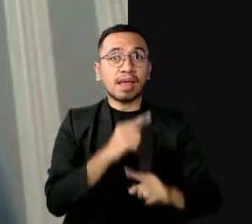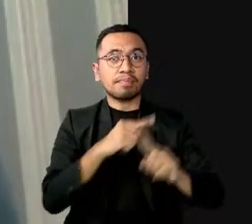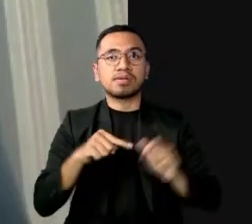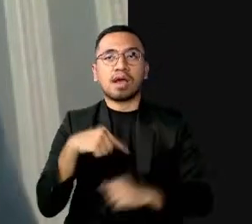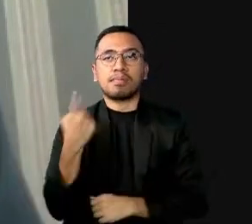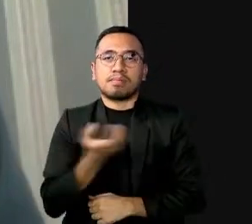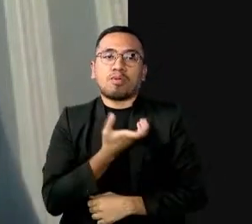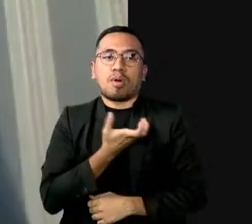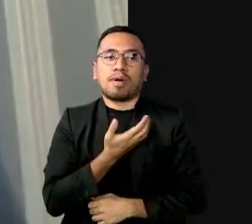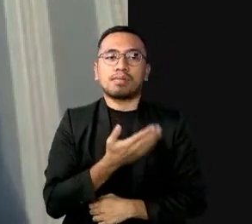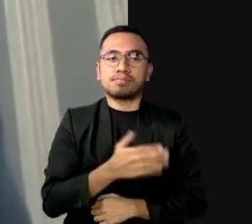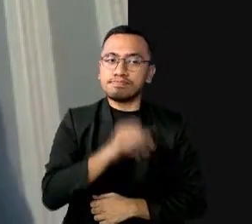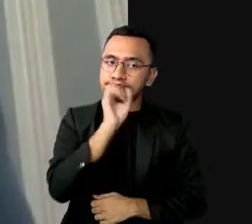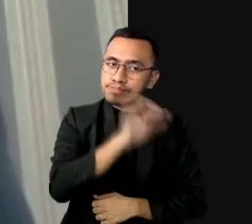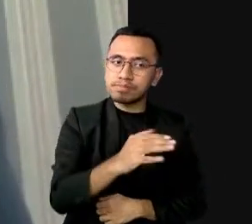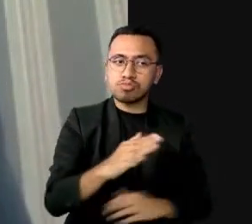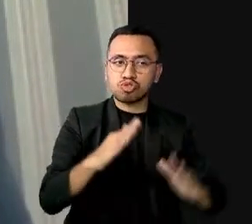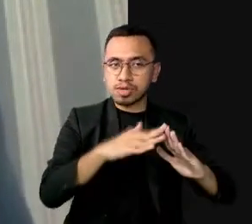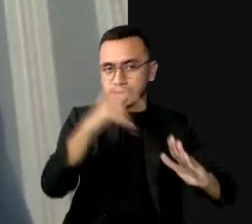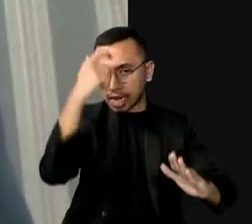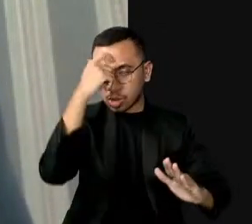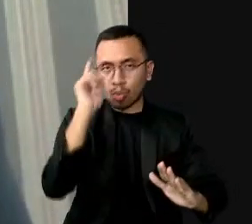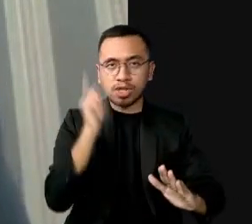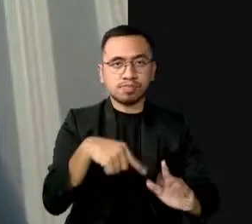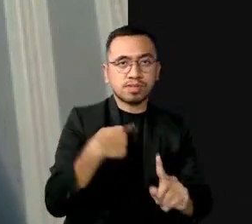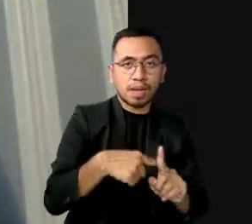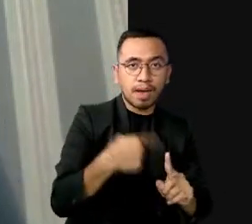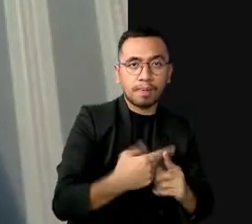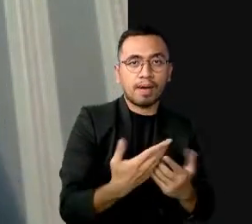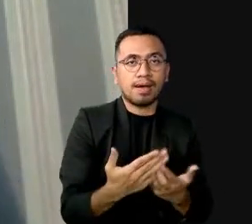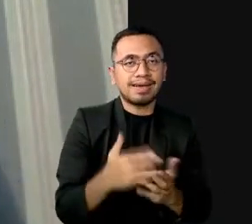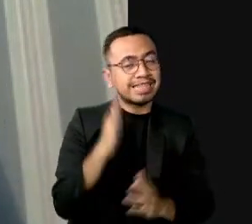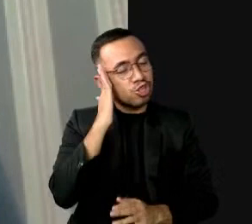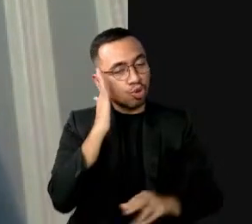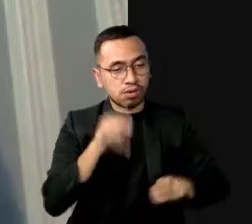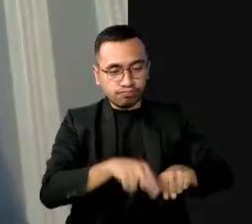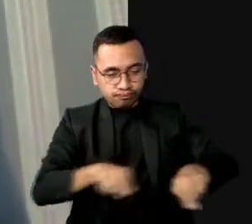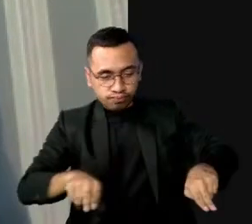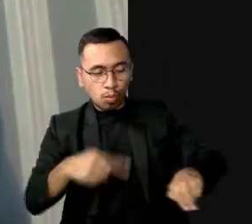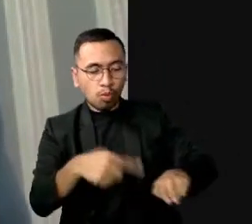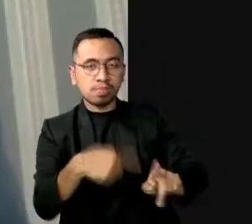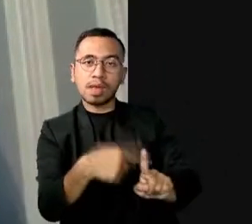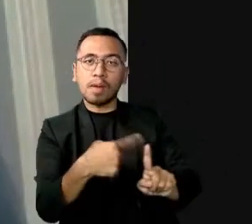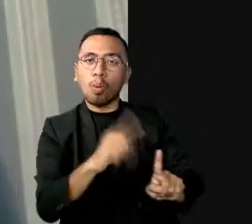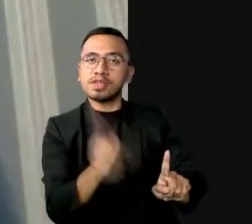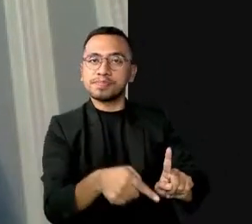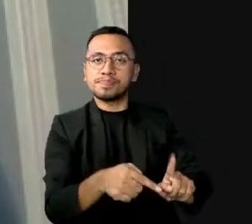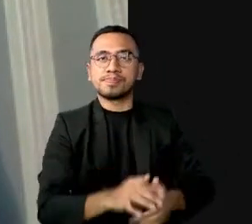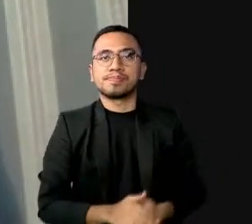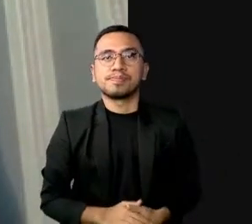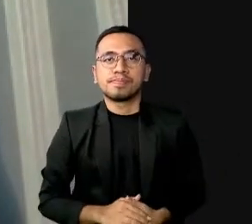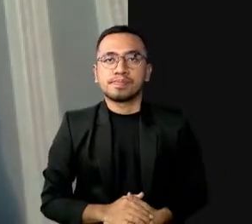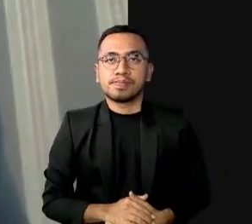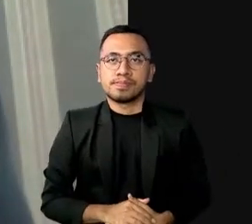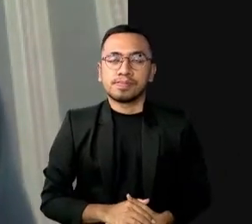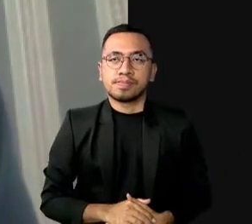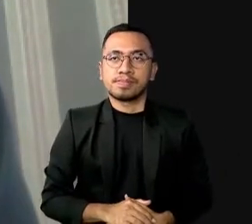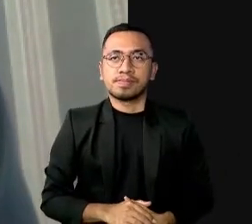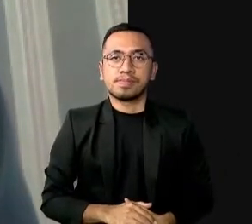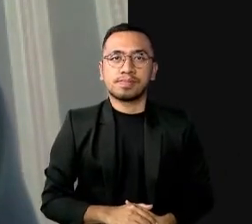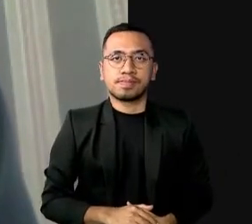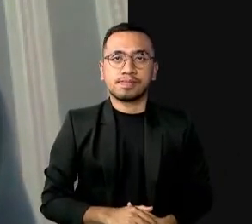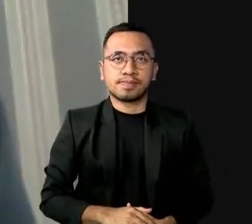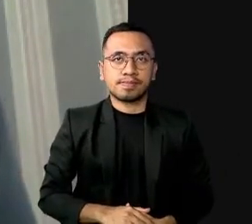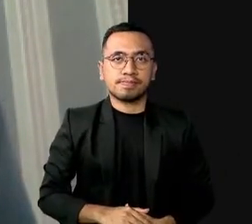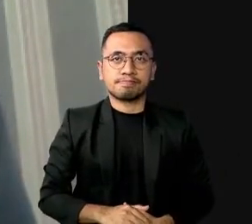sakit rumah sakit untuk menambahkan kapasitas matematika isolasi naik daun saat ini kami juga sedang melaut pendekatan terutama